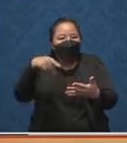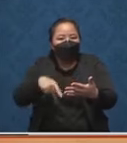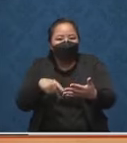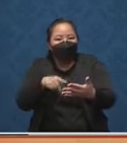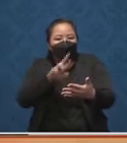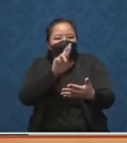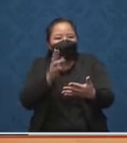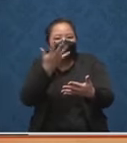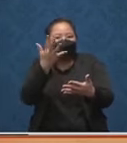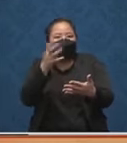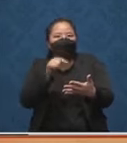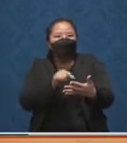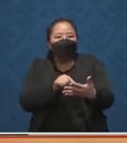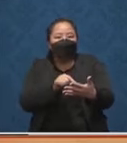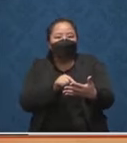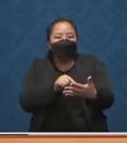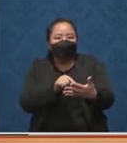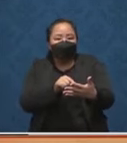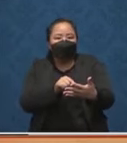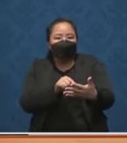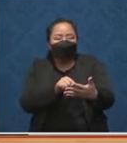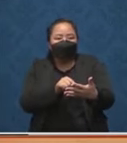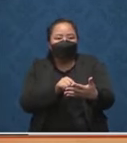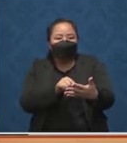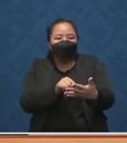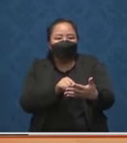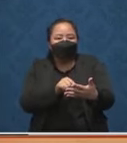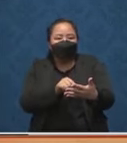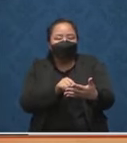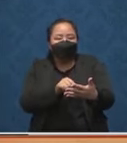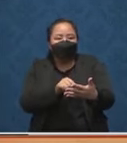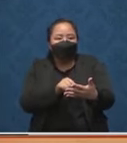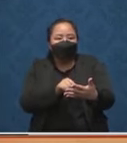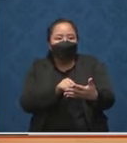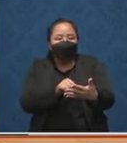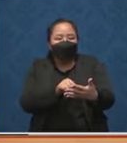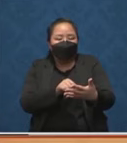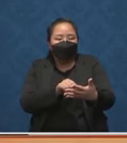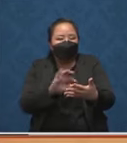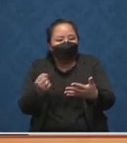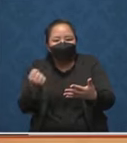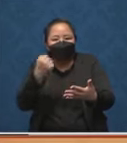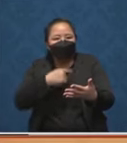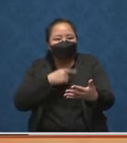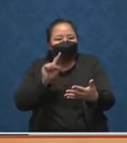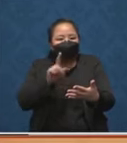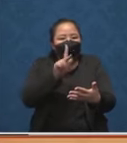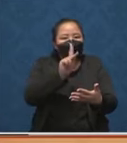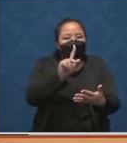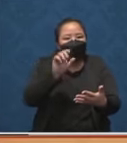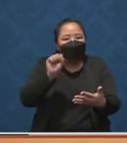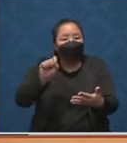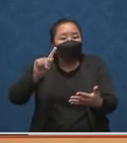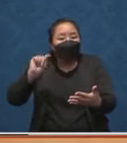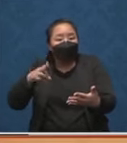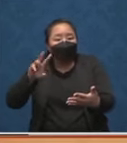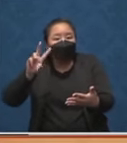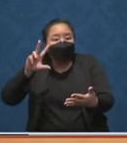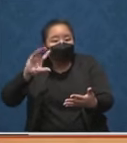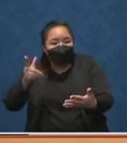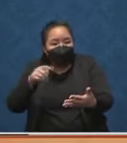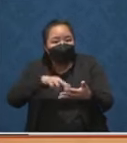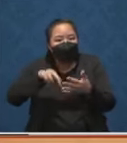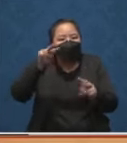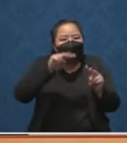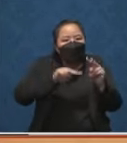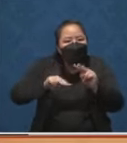ช้ดังนั้นเนี่ยเขาแค่เรื่องความเชื่อใจมั่นใจว่ากสทช.จะสามารถกำกับดูแลราคาเ